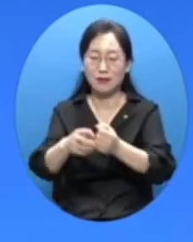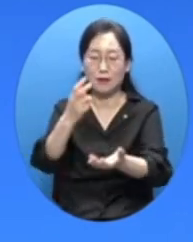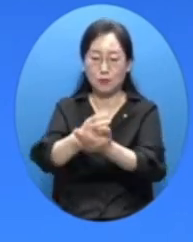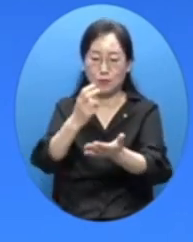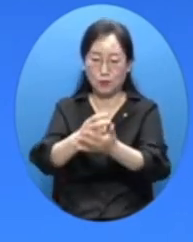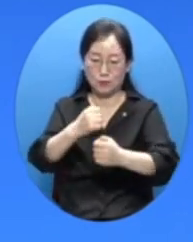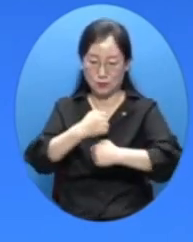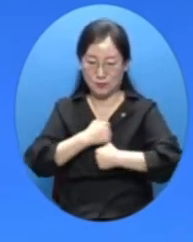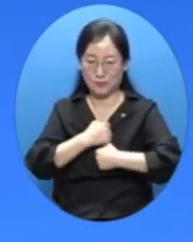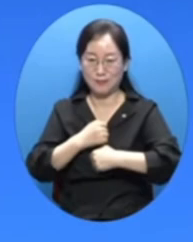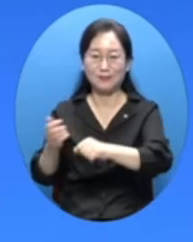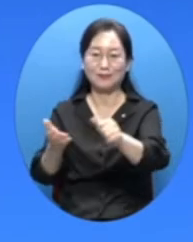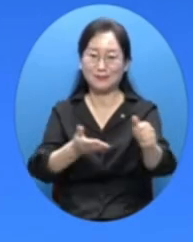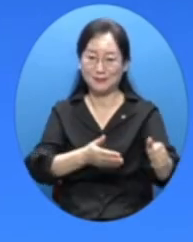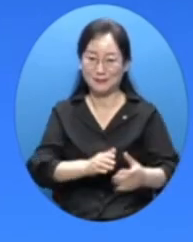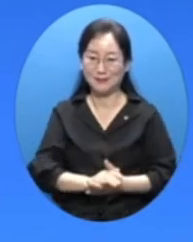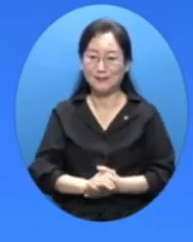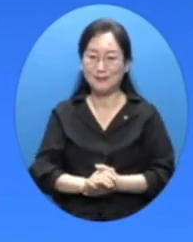돼요.